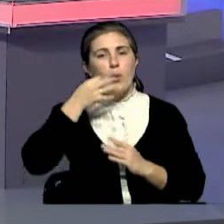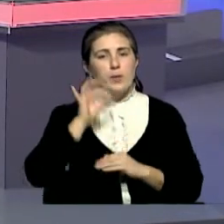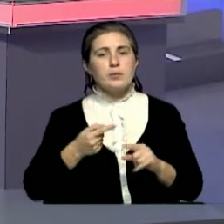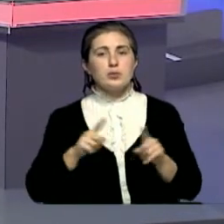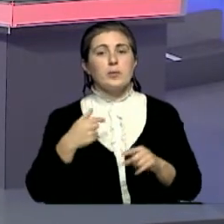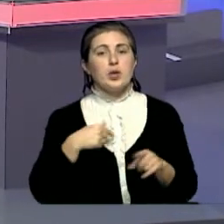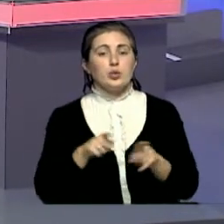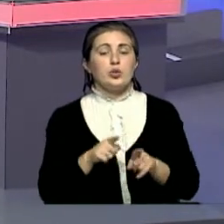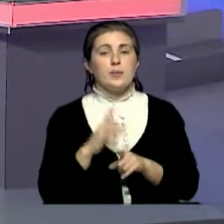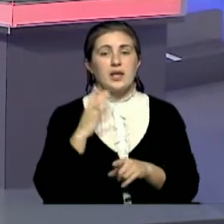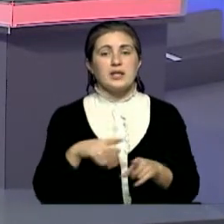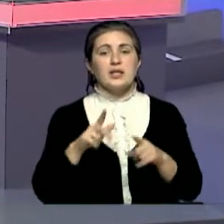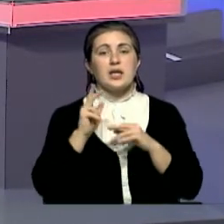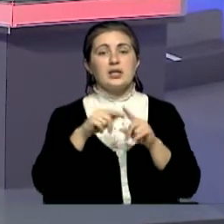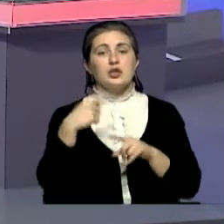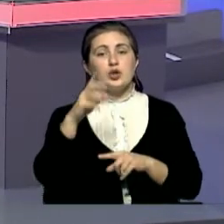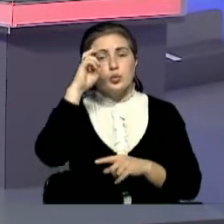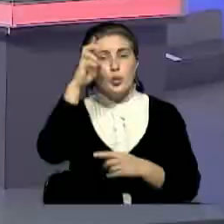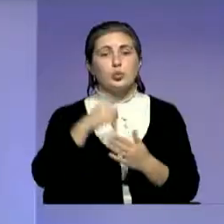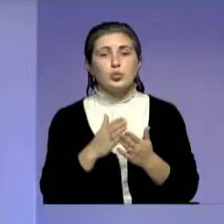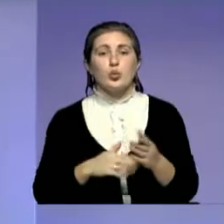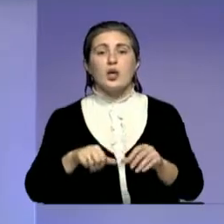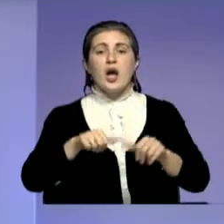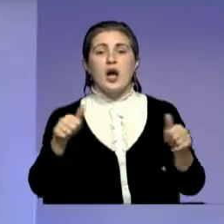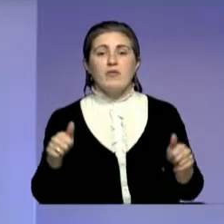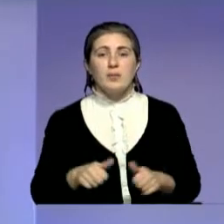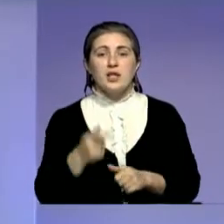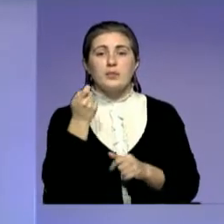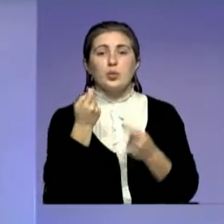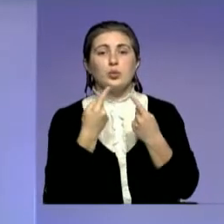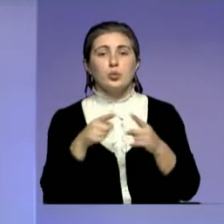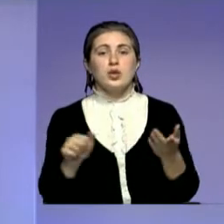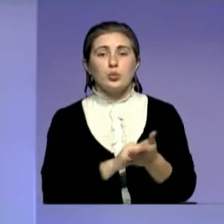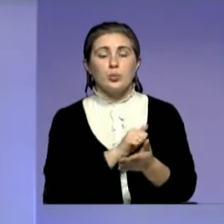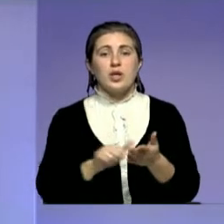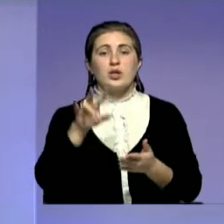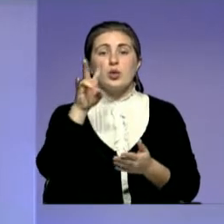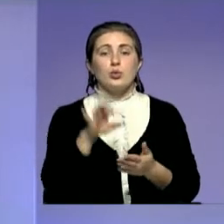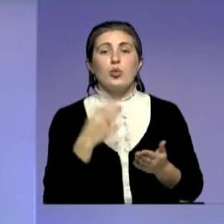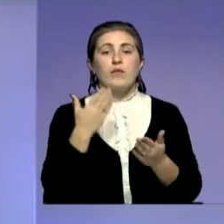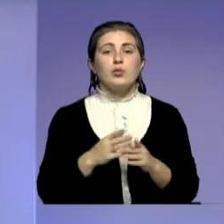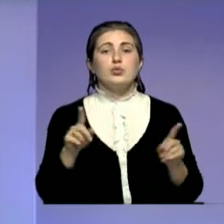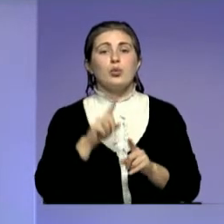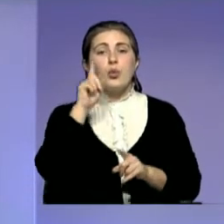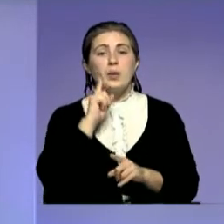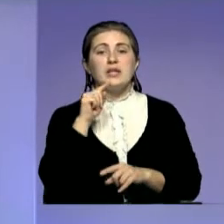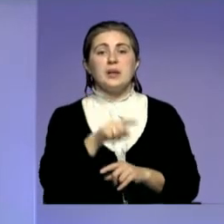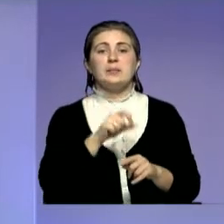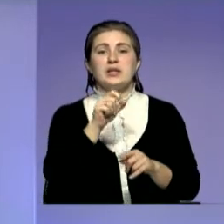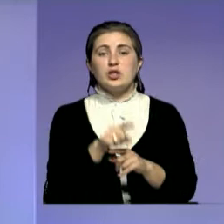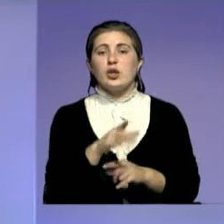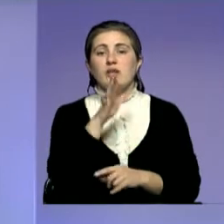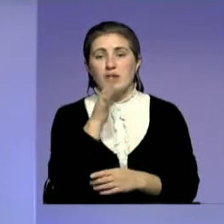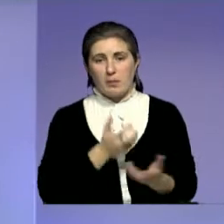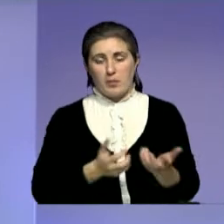тоже приходилось как-то через госуслуги оформлять, ну, немного другие документы, но вот что удобно, что там назначают время